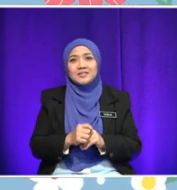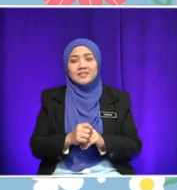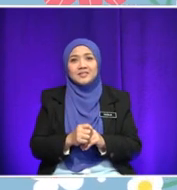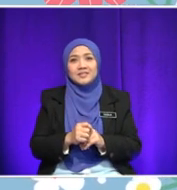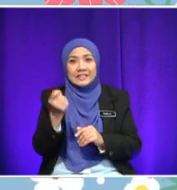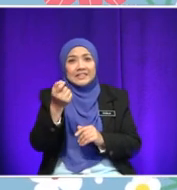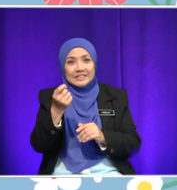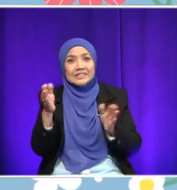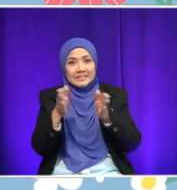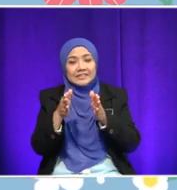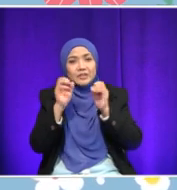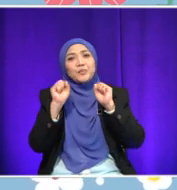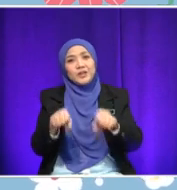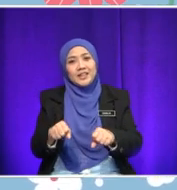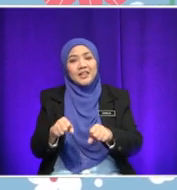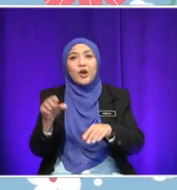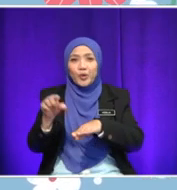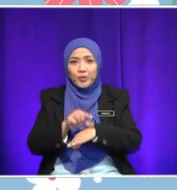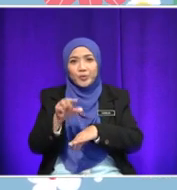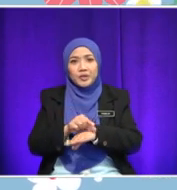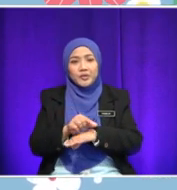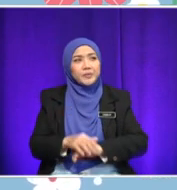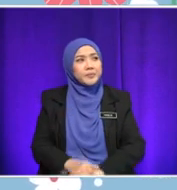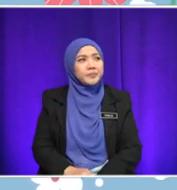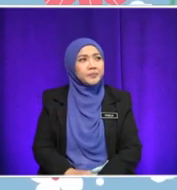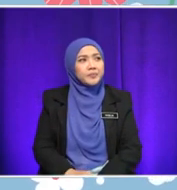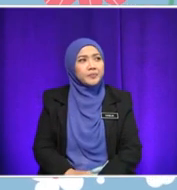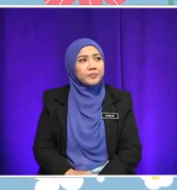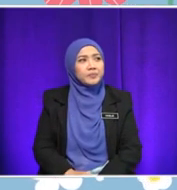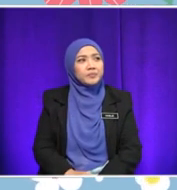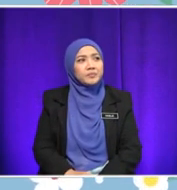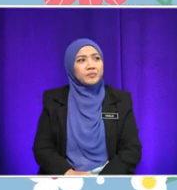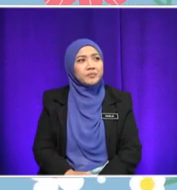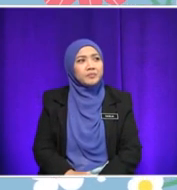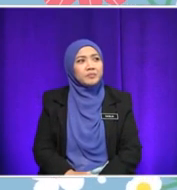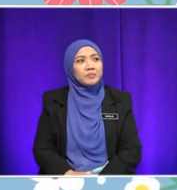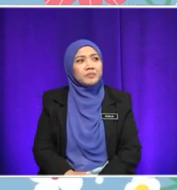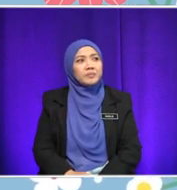kecil-kecil begini yang ini Saya rasa saya perlu potonglah